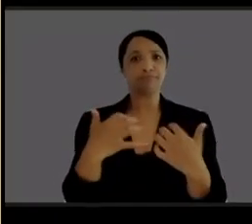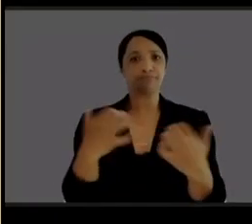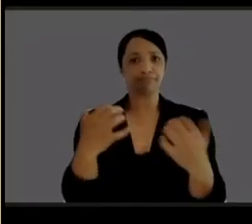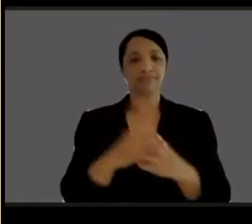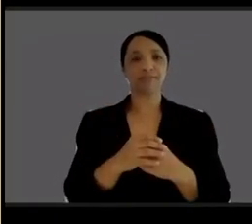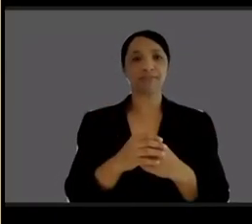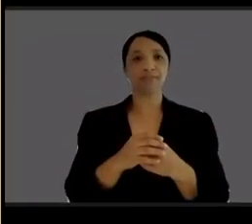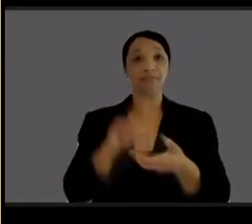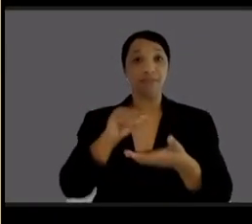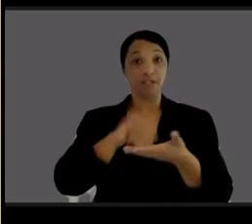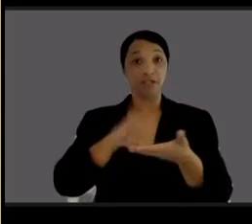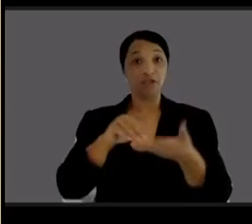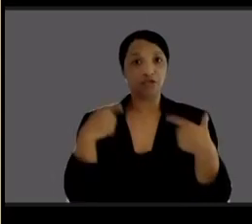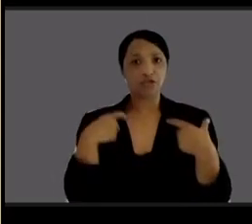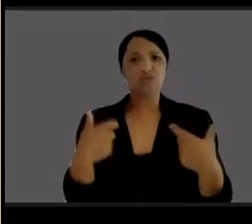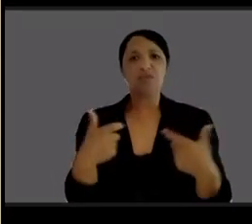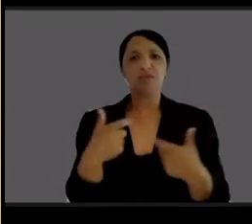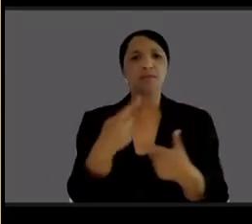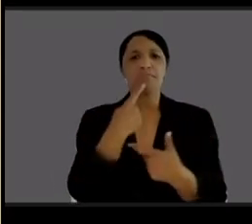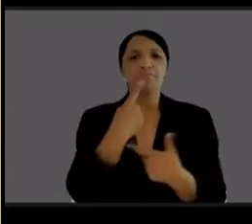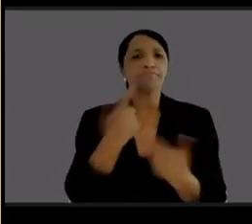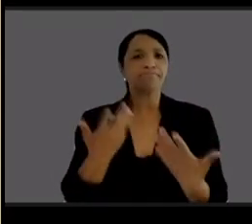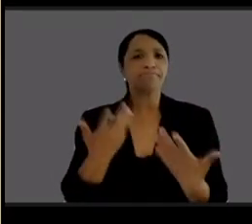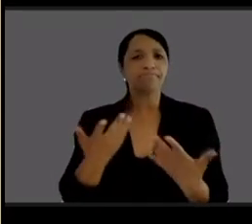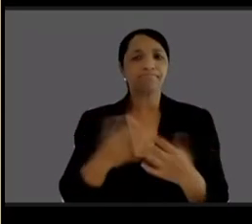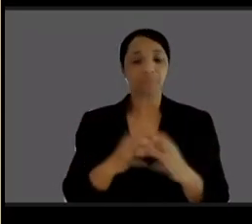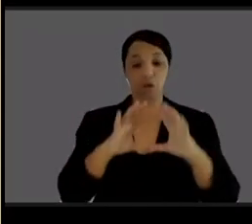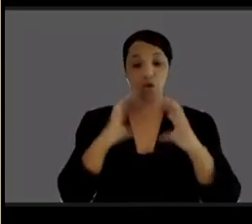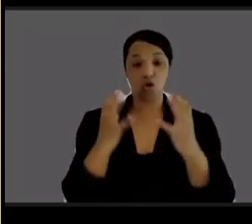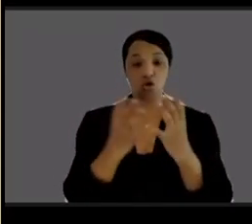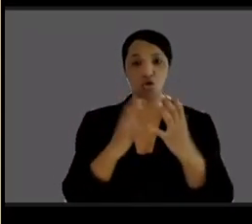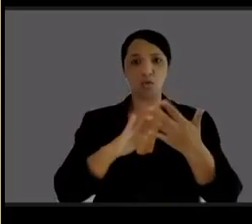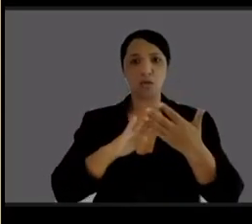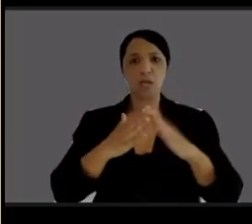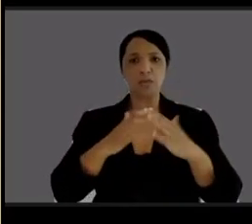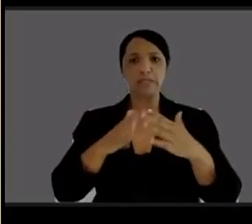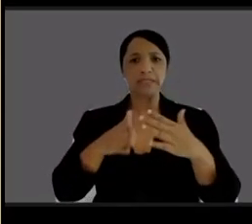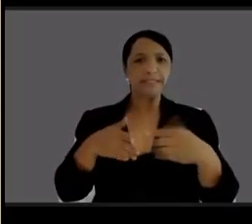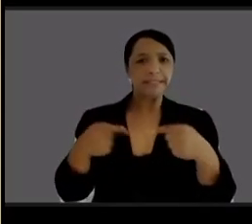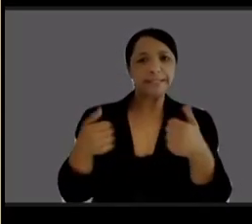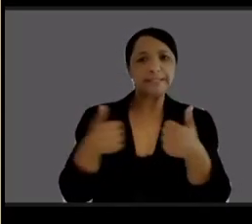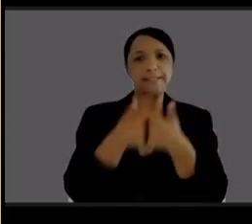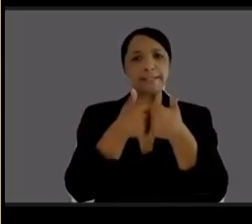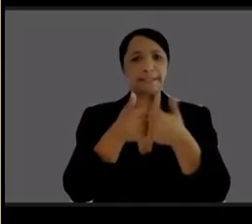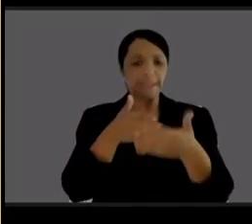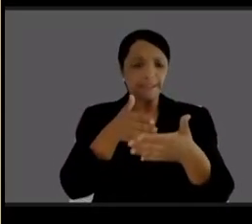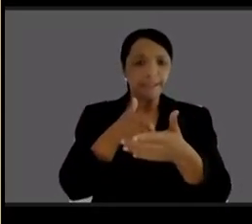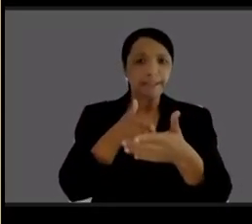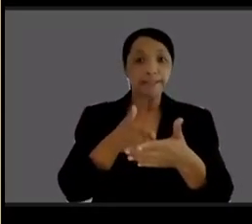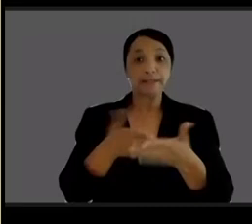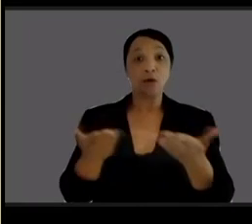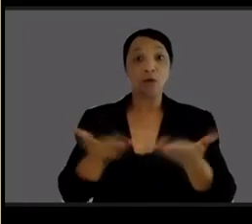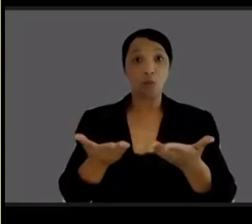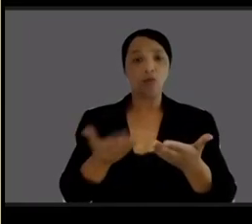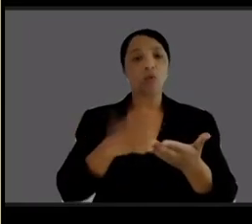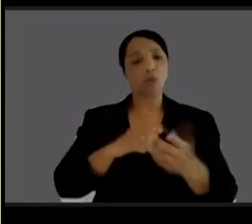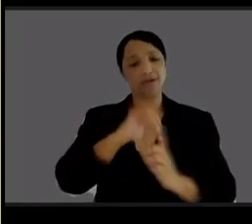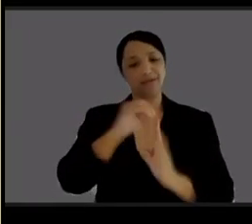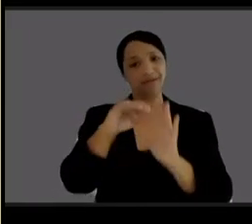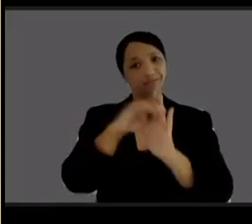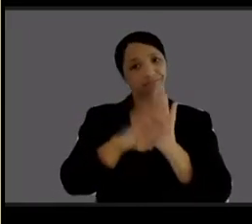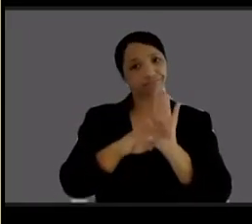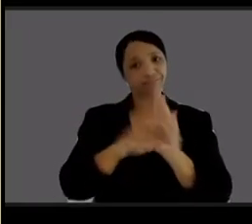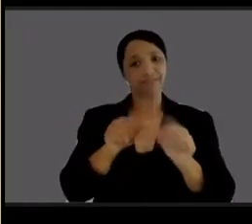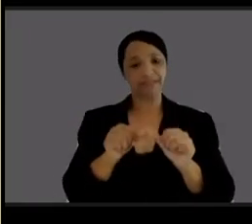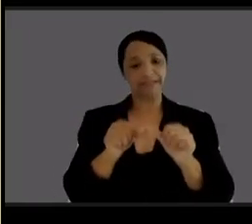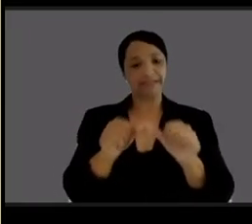le secrétaire vient de nous le rappeler, les défis auxquels fait face la communauté internationale a